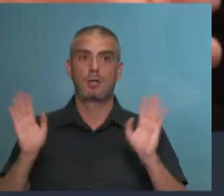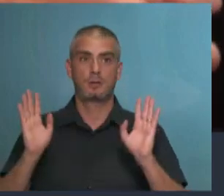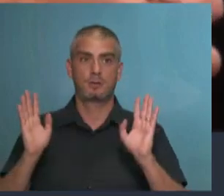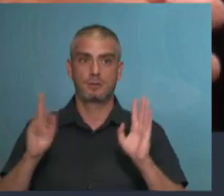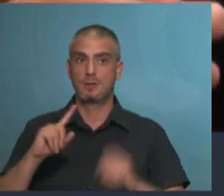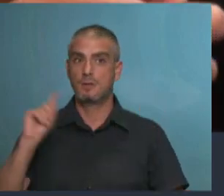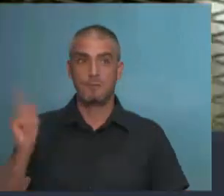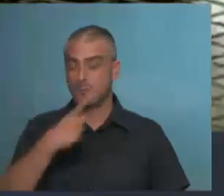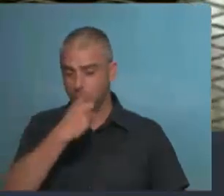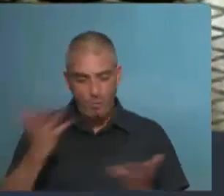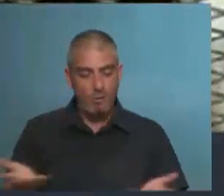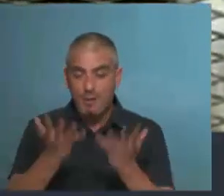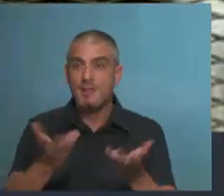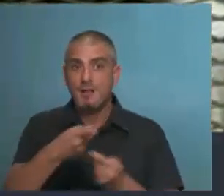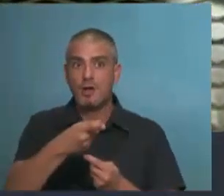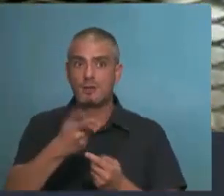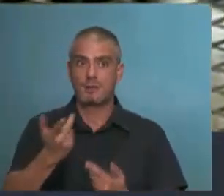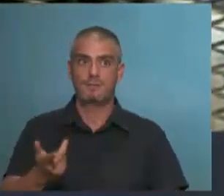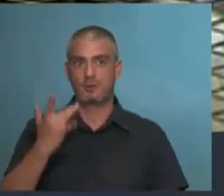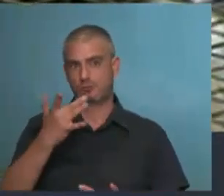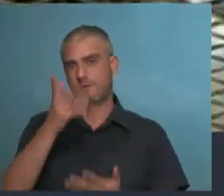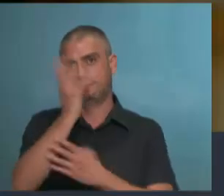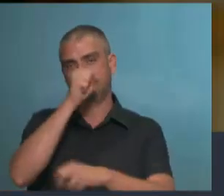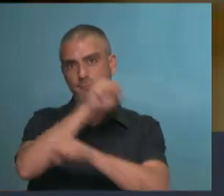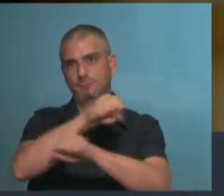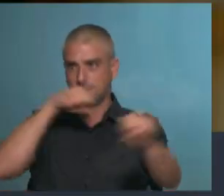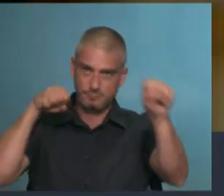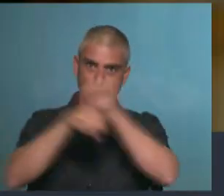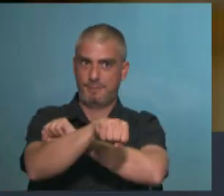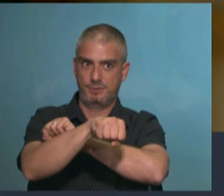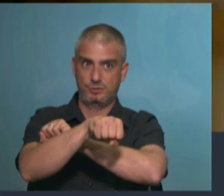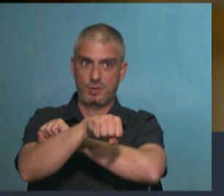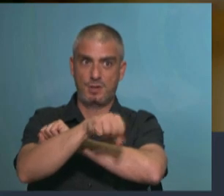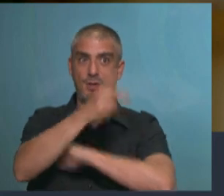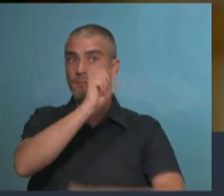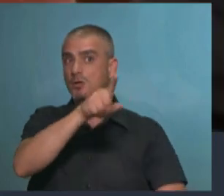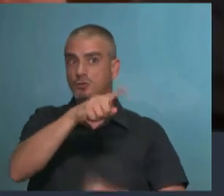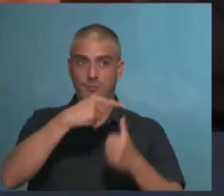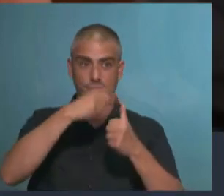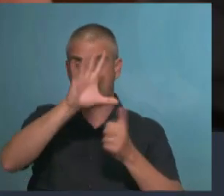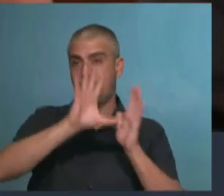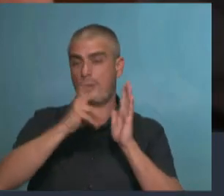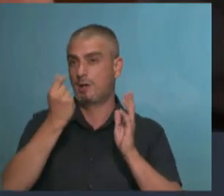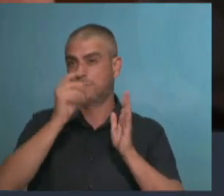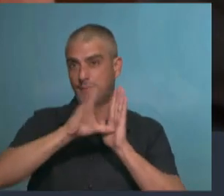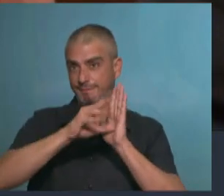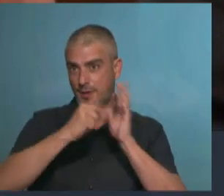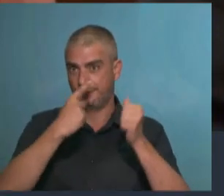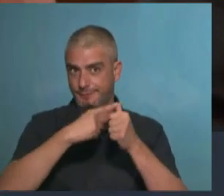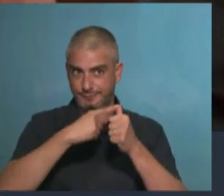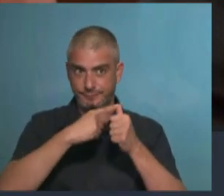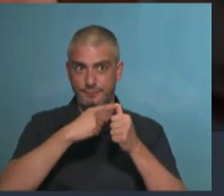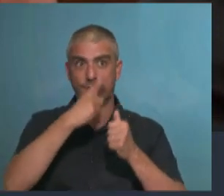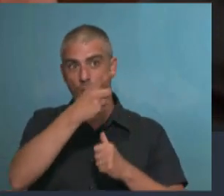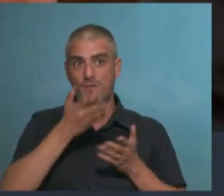שהוא טיפח אותם. עכשיו שרים אותו לצוהר. מה שנים אותו א', שהוא גנב כספים. הוא ובנו